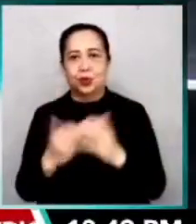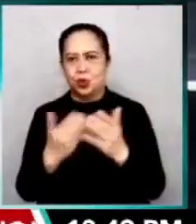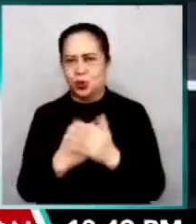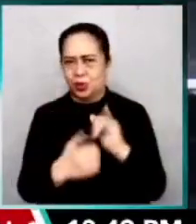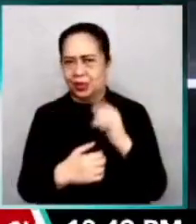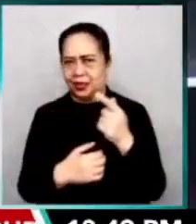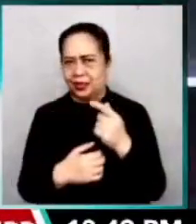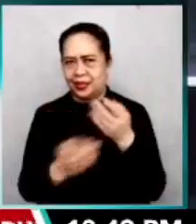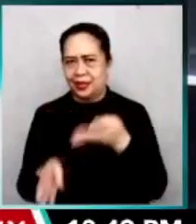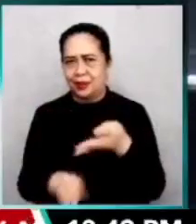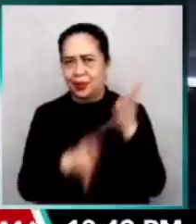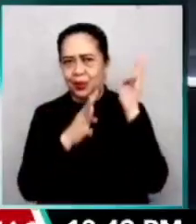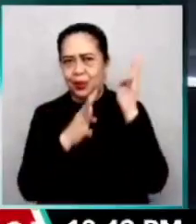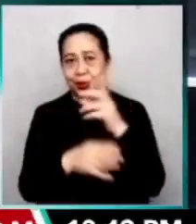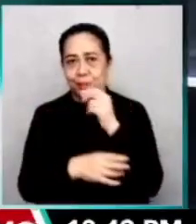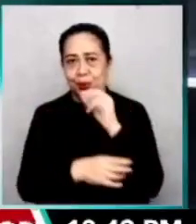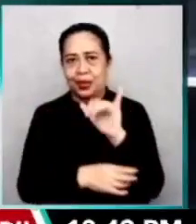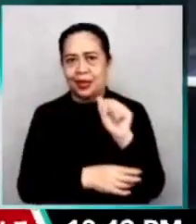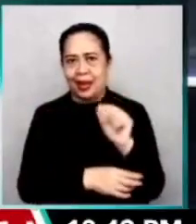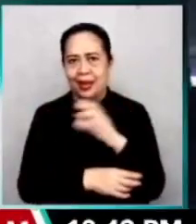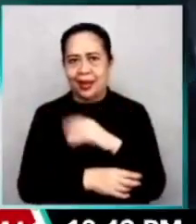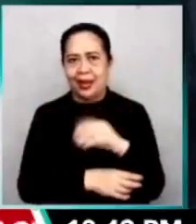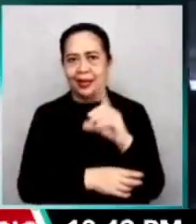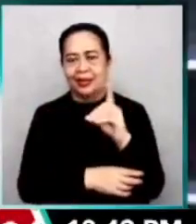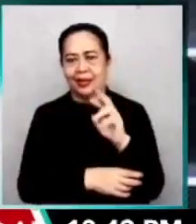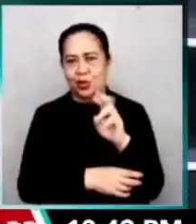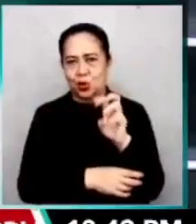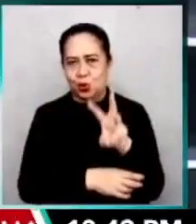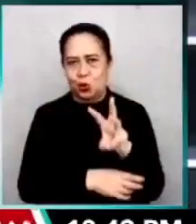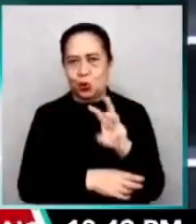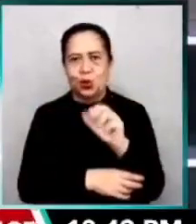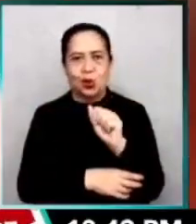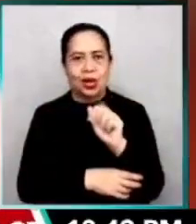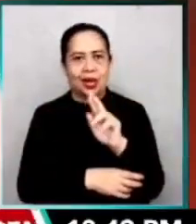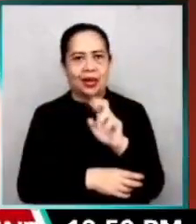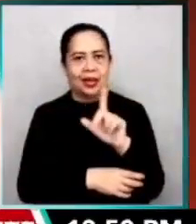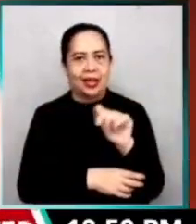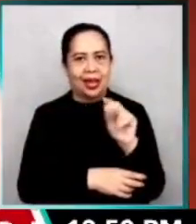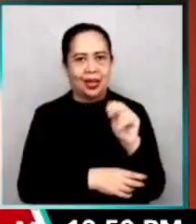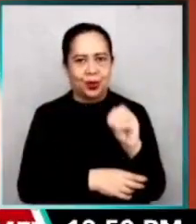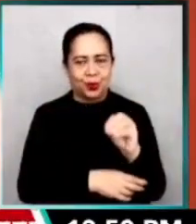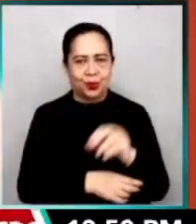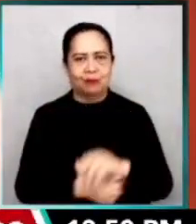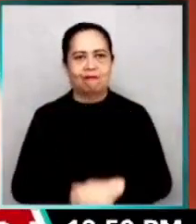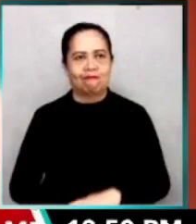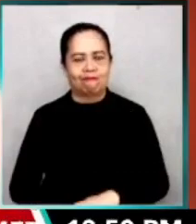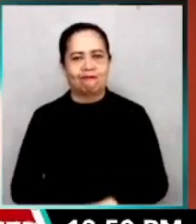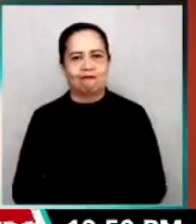upload ni Naia Villania at Drew Arellano. You think we need one more?